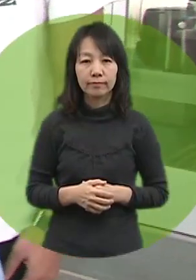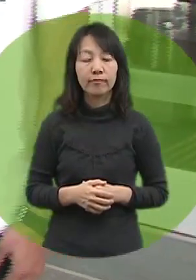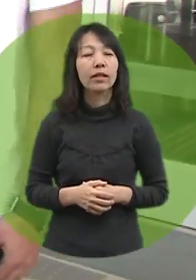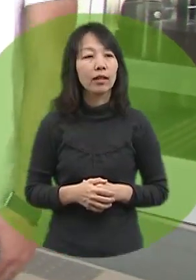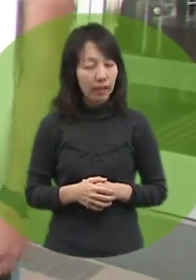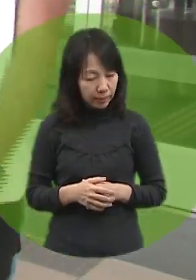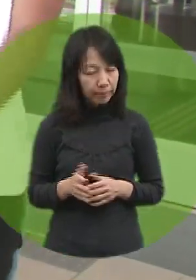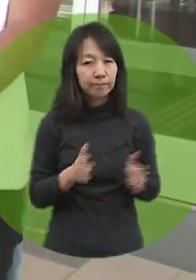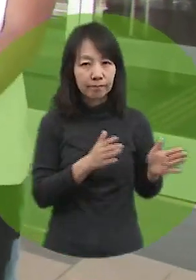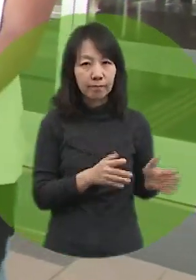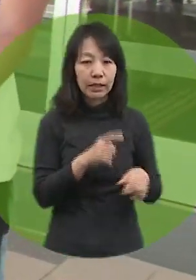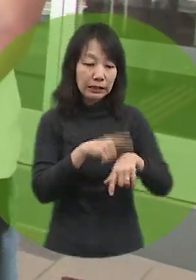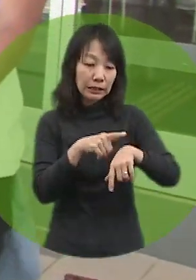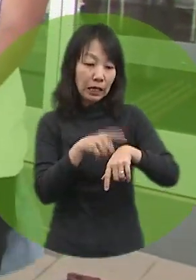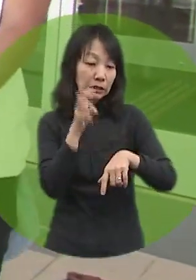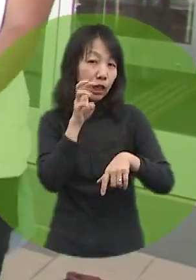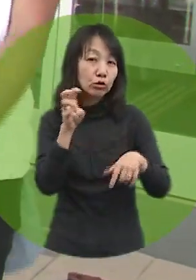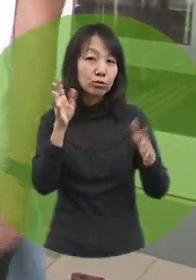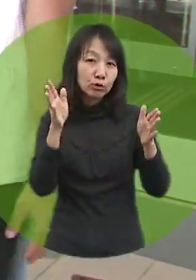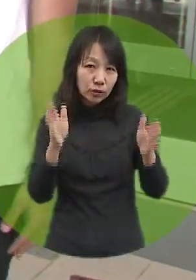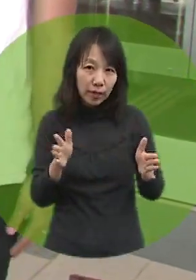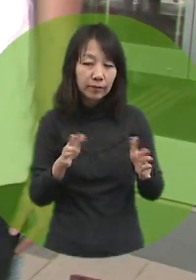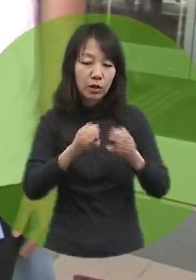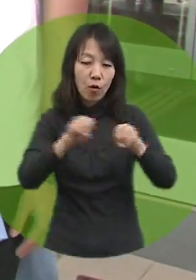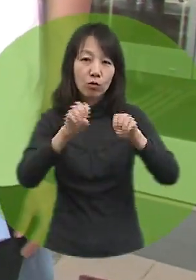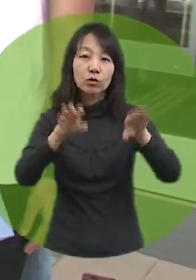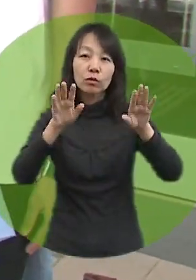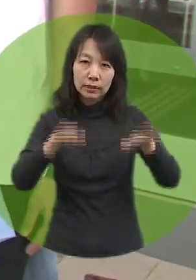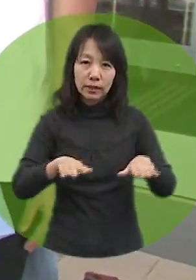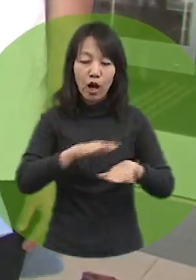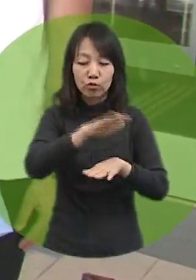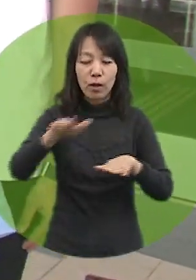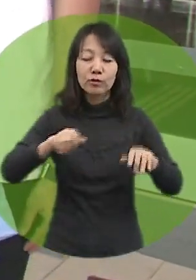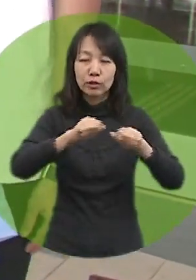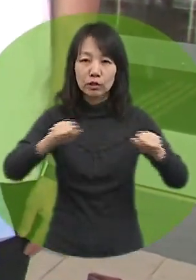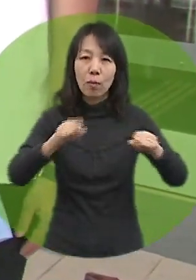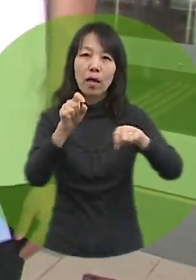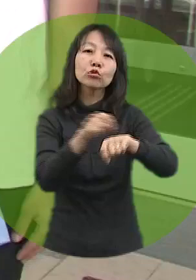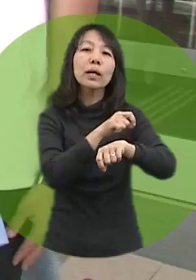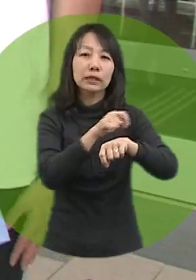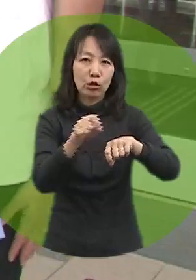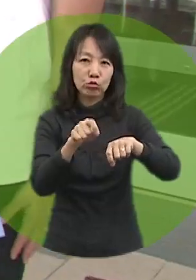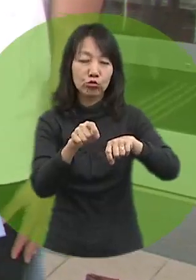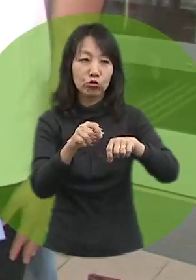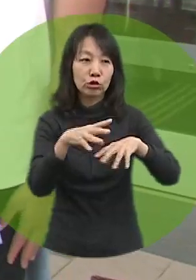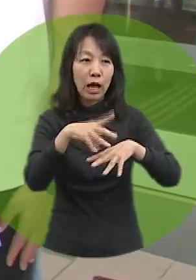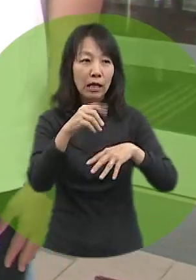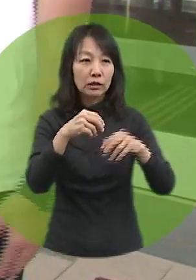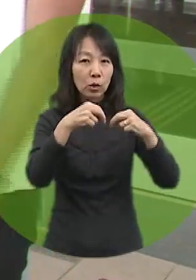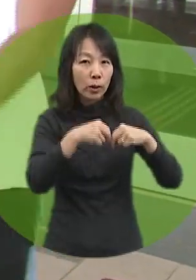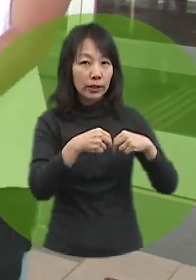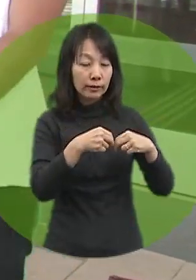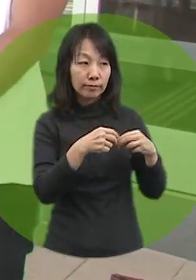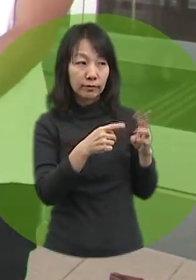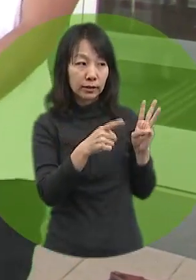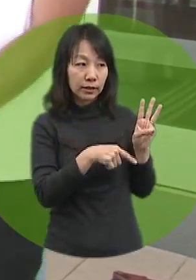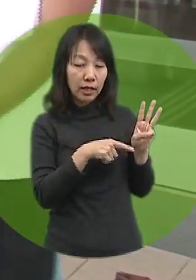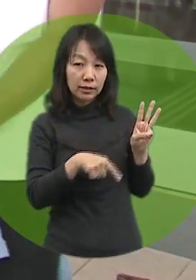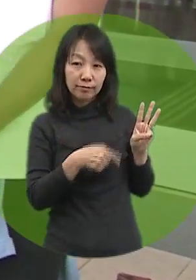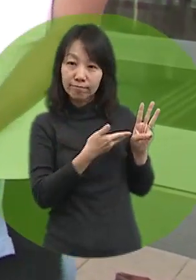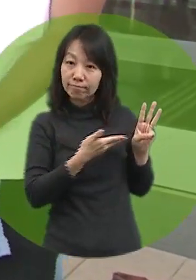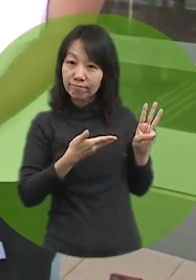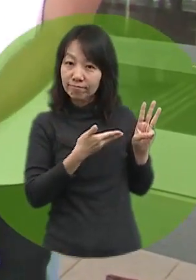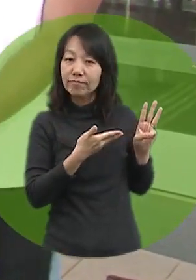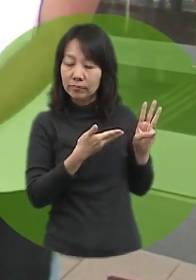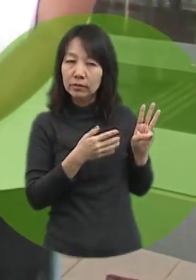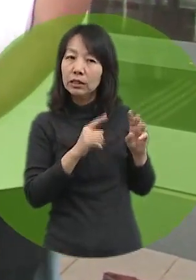さて30分にわたってお届けしましたウマンチュ広場スペシャル。初恋クロマニオンの皆さん、 はい、 いろいろな国